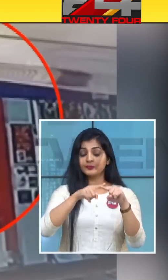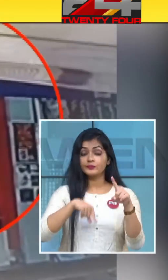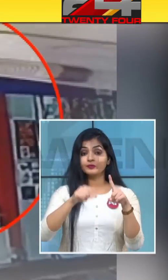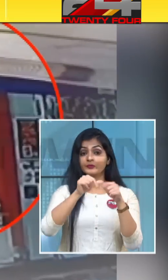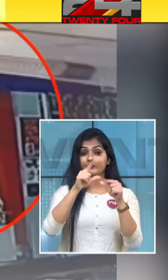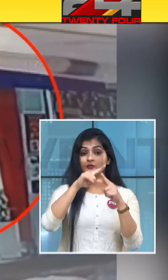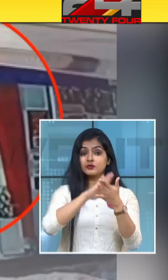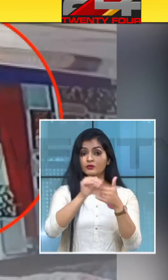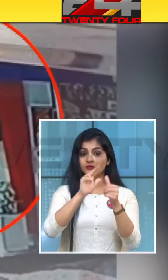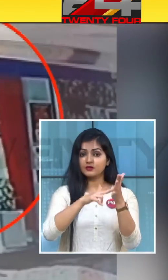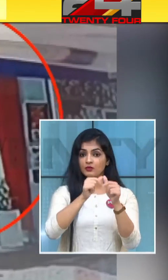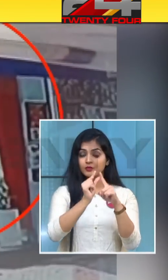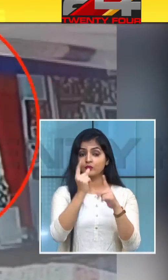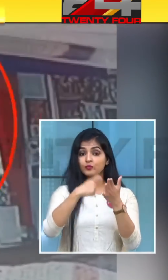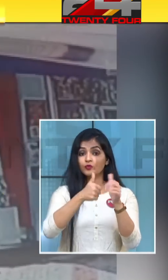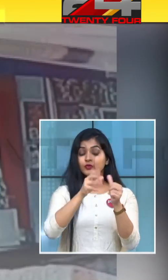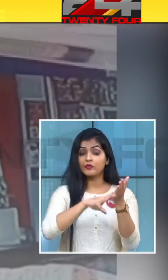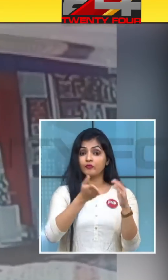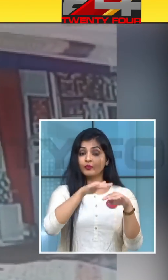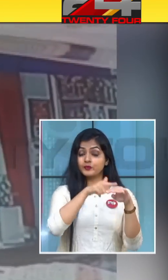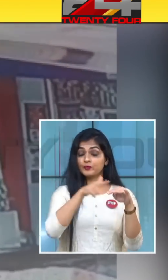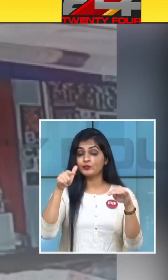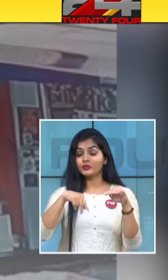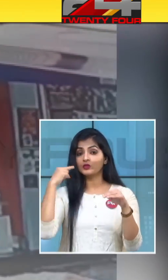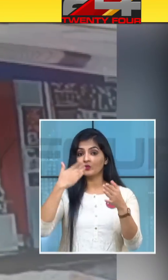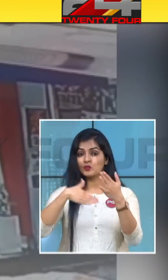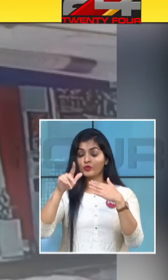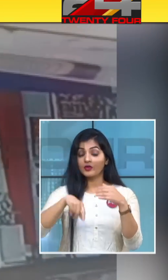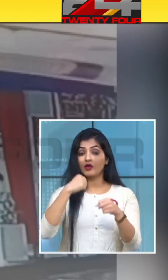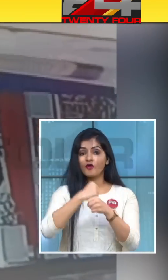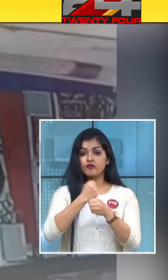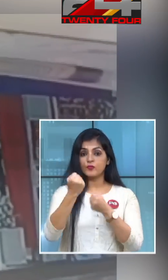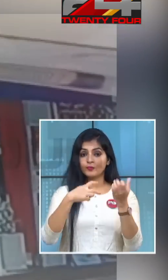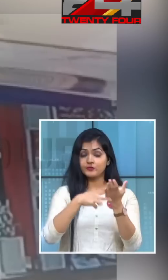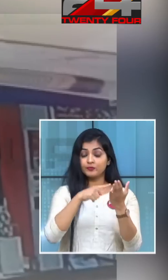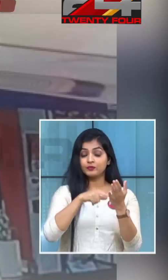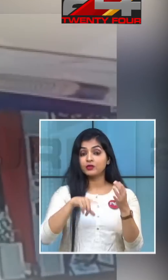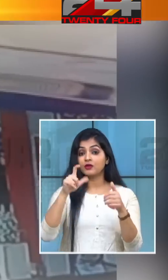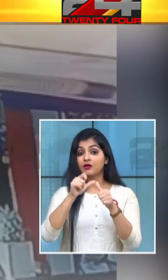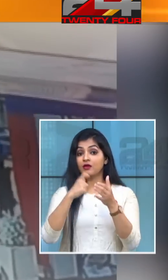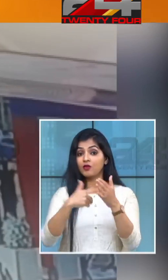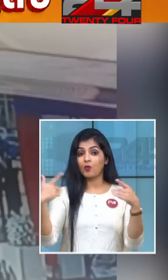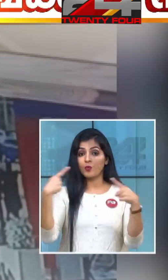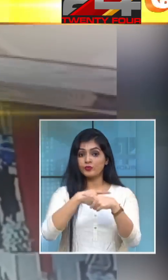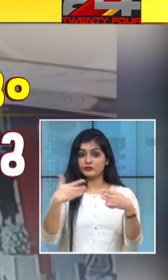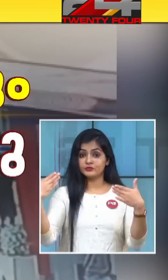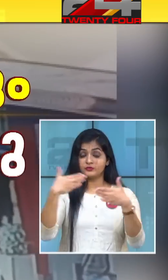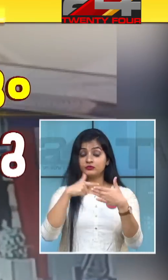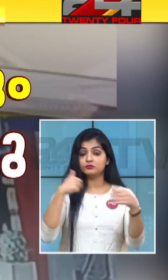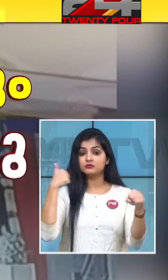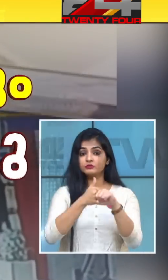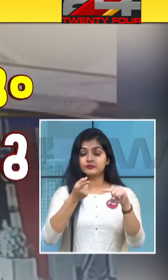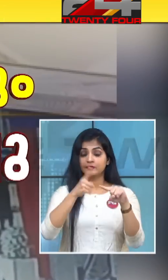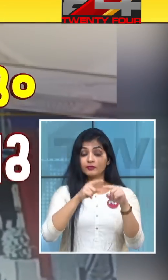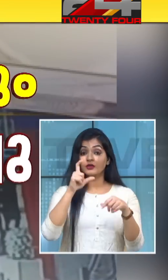നിന്ന് തിരുവനന്തപുരത്തേക്ക് പോവുകയായിരുന്ന KSRTC ബസ്സും എയർപോർട്ടിൽ നിന്ന് ഈ അഞ്ചലിലേക്ക് വരികയായിരുന്ന കാറും തമ്മിലാണ് ആദ്യഘട്ടത്തിൽ കൂട്ടിയിടിച്ചത്. തുടർന്ന്